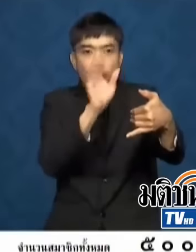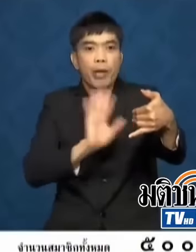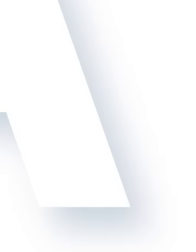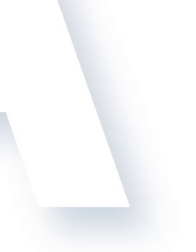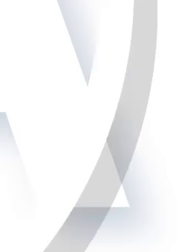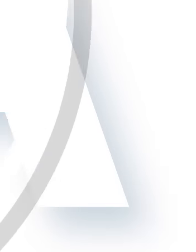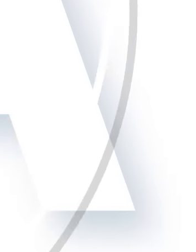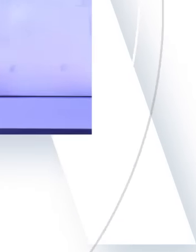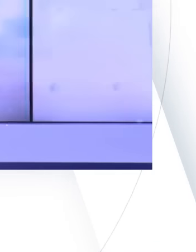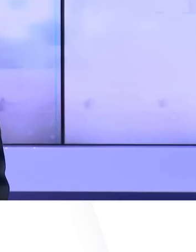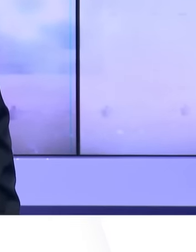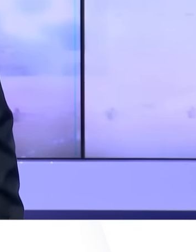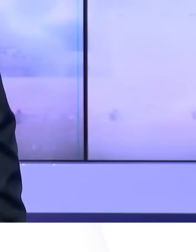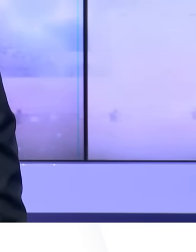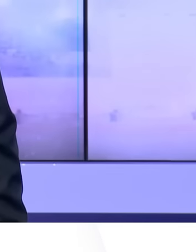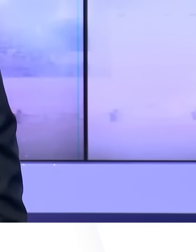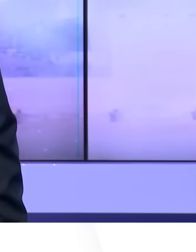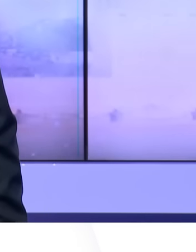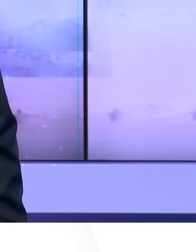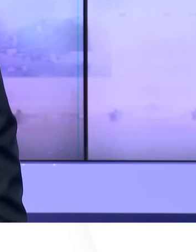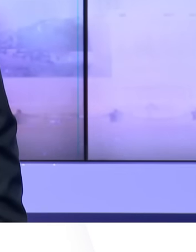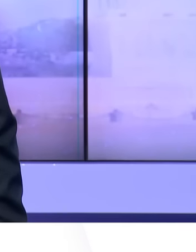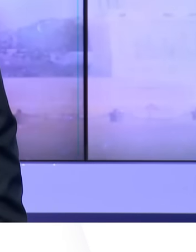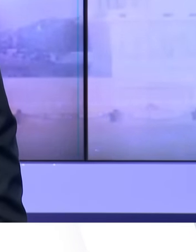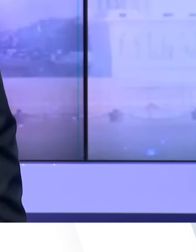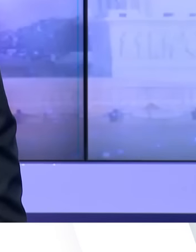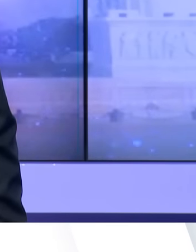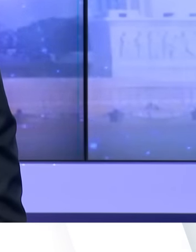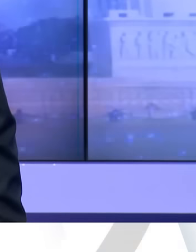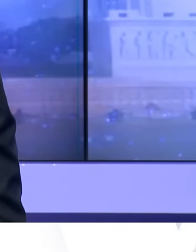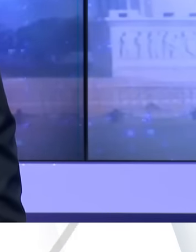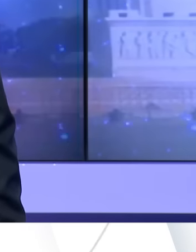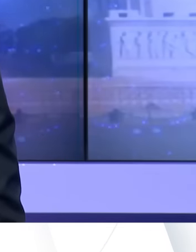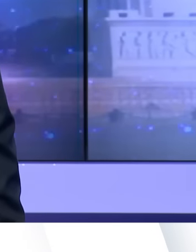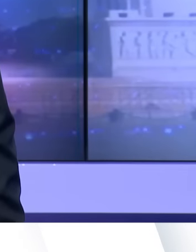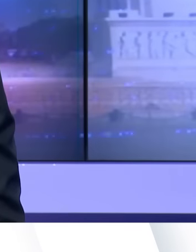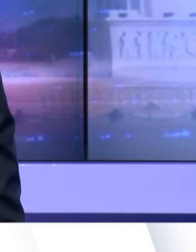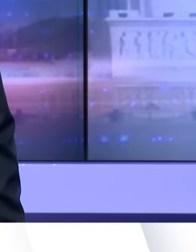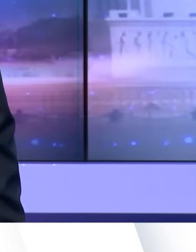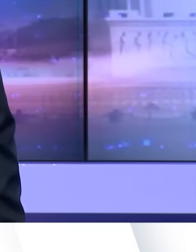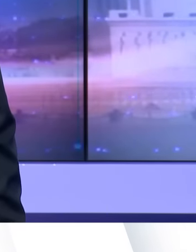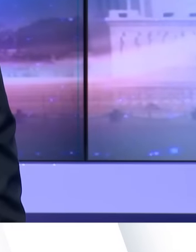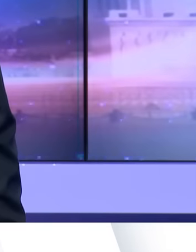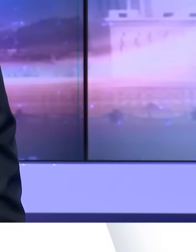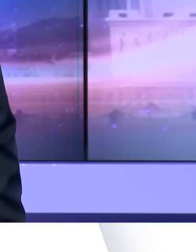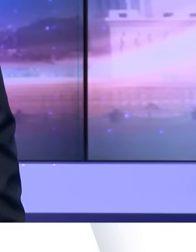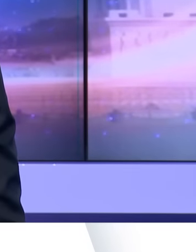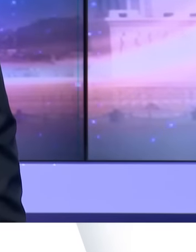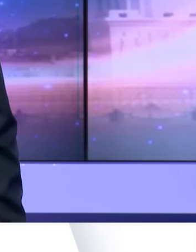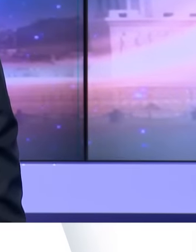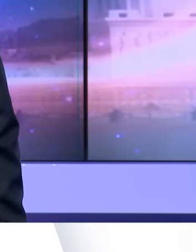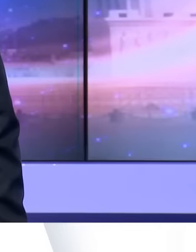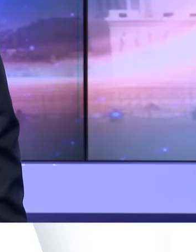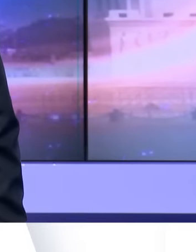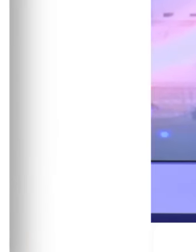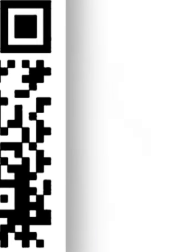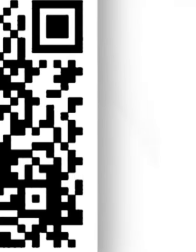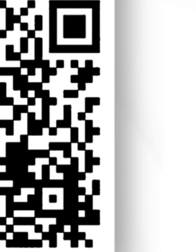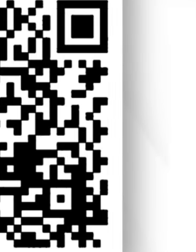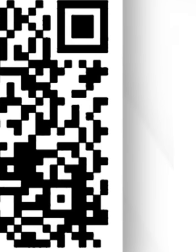ณครับ ดูคลิปจบแล้วอย่าลืมกดติดตามและสมัครสมาชิก YouTube มติชนทีวีเพียงแค่สแกน QR Code ได้เลยครับ